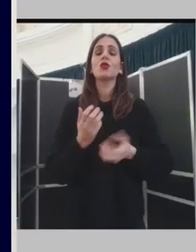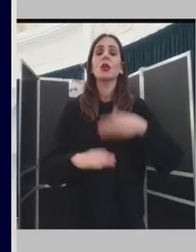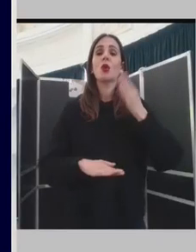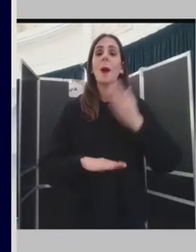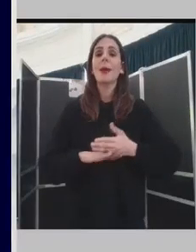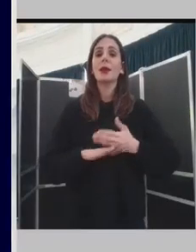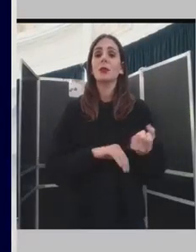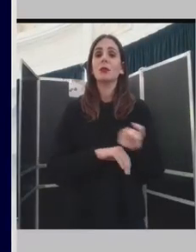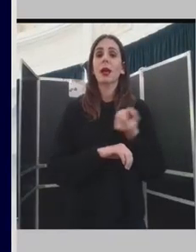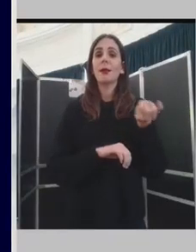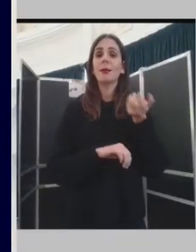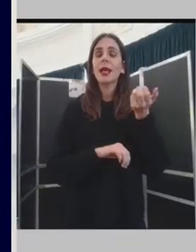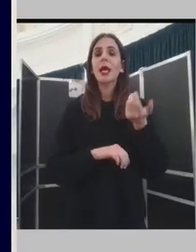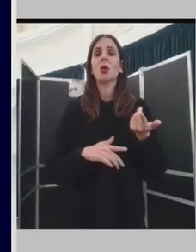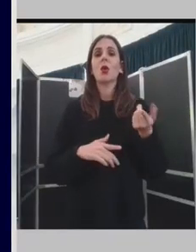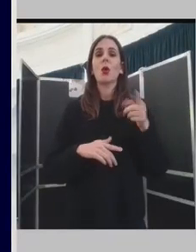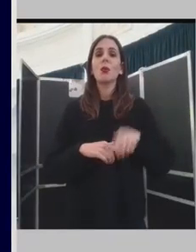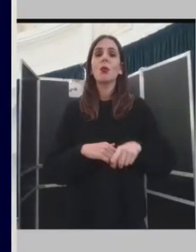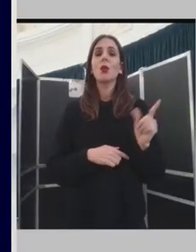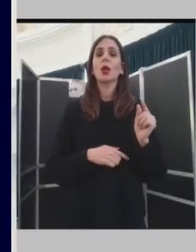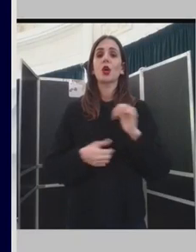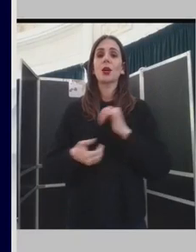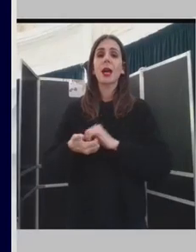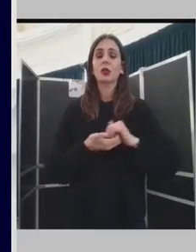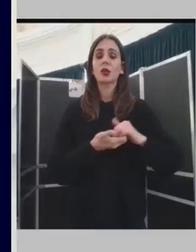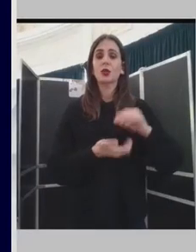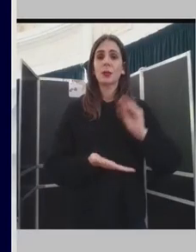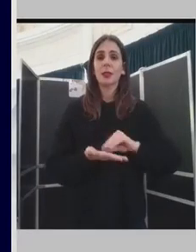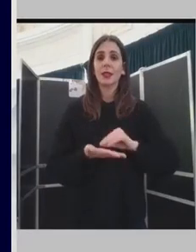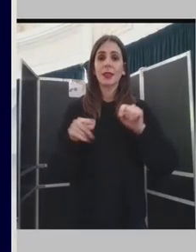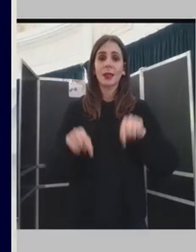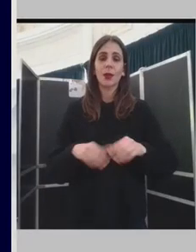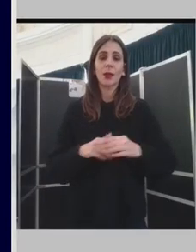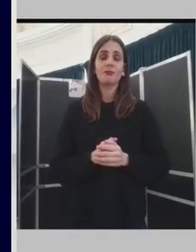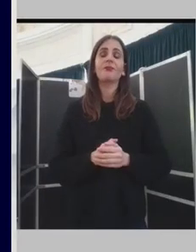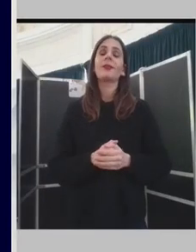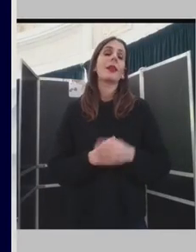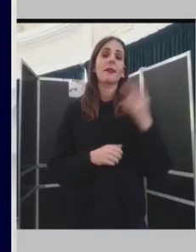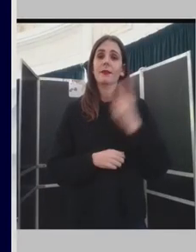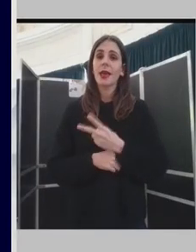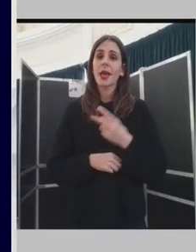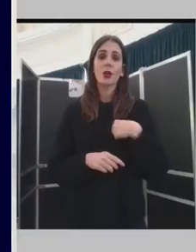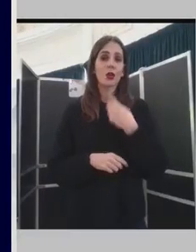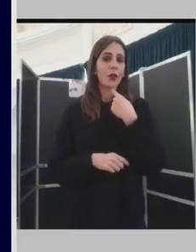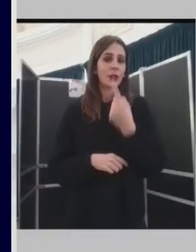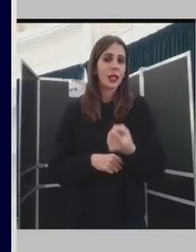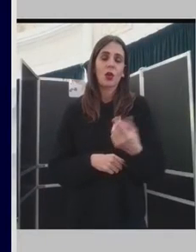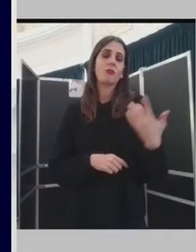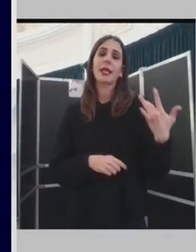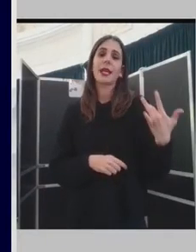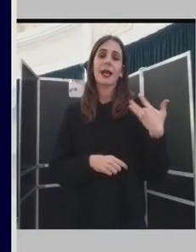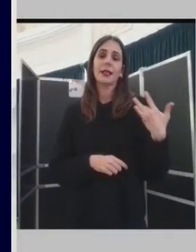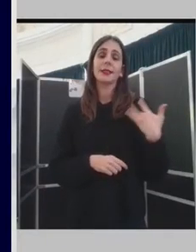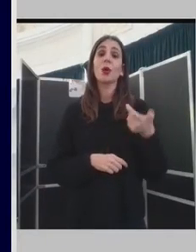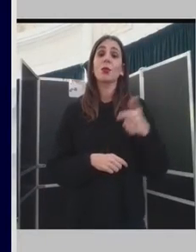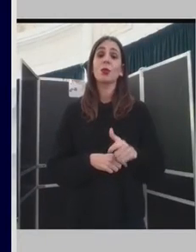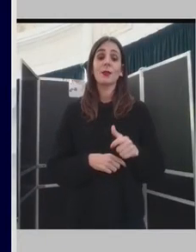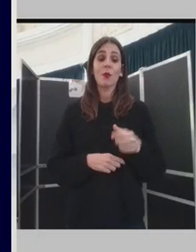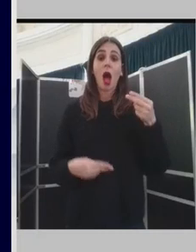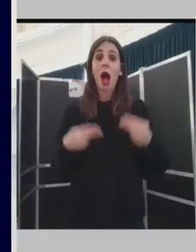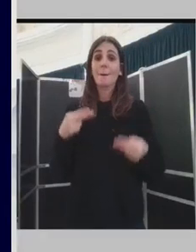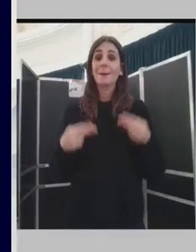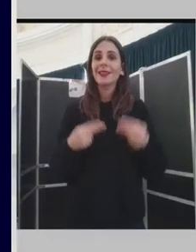che con tutte le associazioni che sono qui. Io voglio veramente ringraziarvi, perché l'amministrazione sa di poter